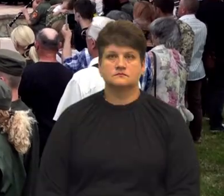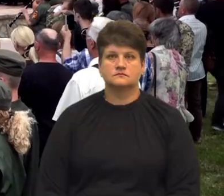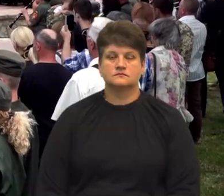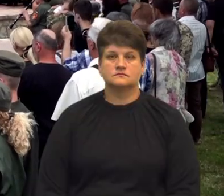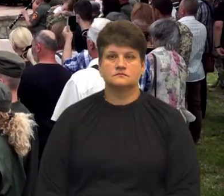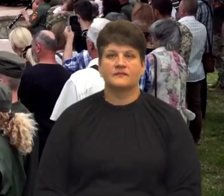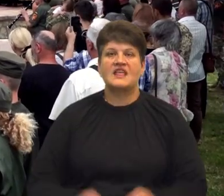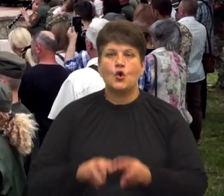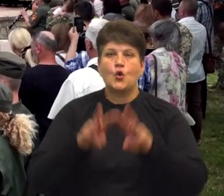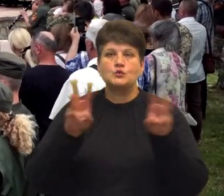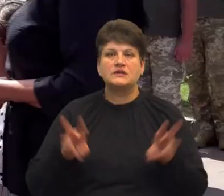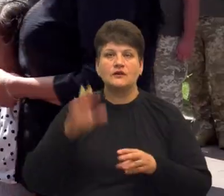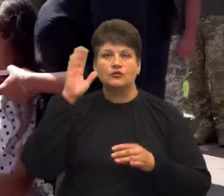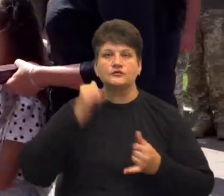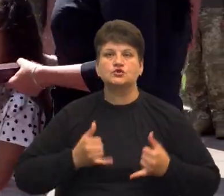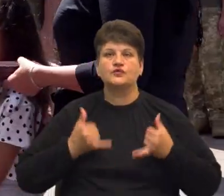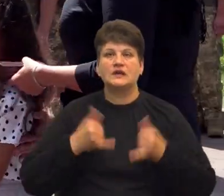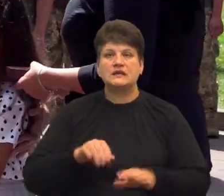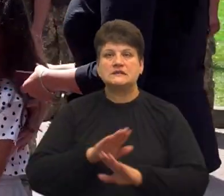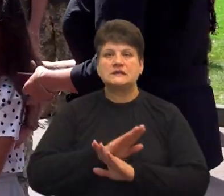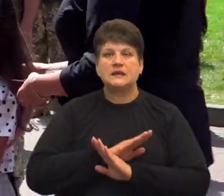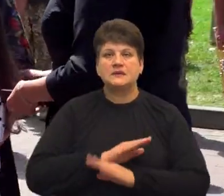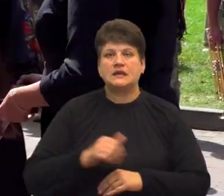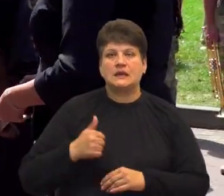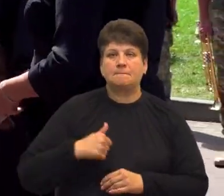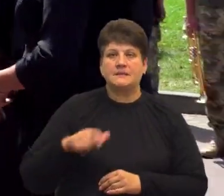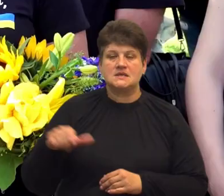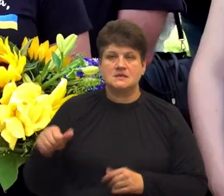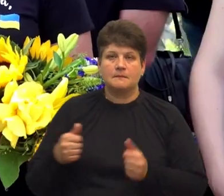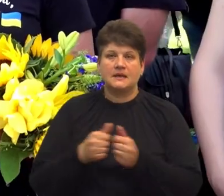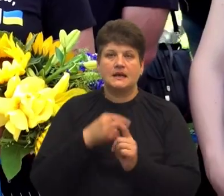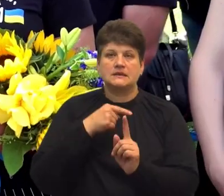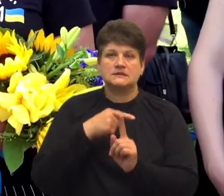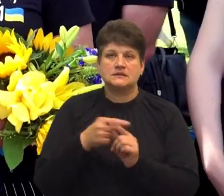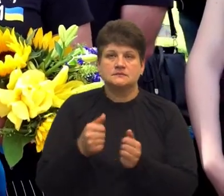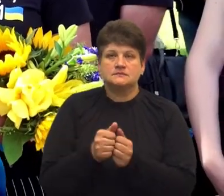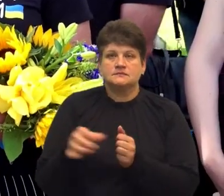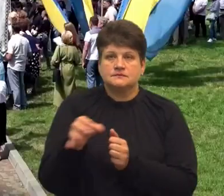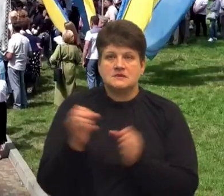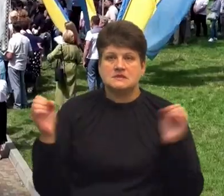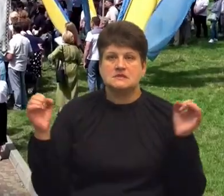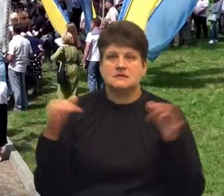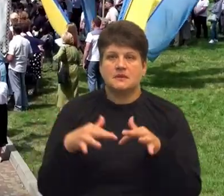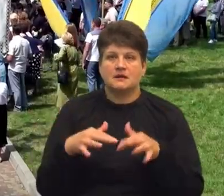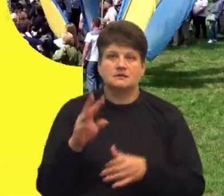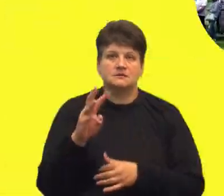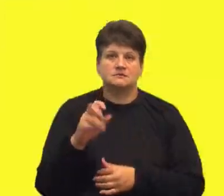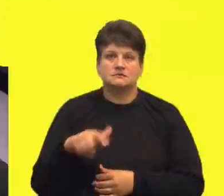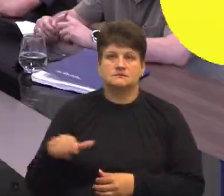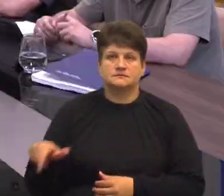освятили воду та вшанували загиблих бійців біля хреста на набережній Тернопільського ставу зібралися майже три сотні людей